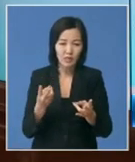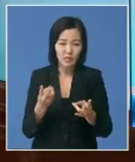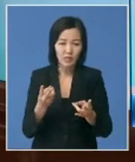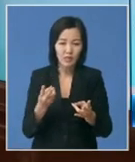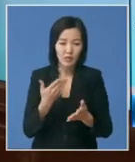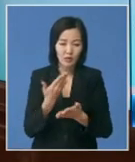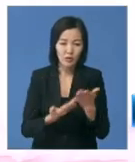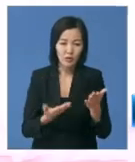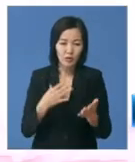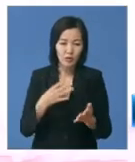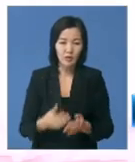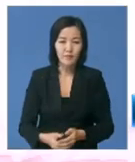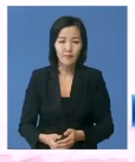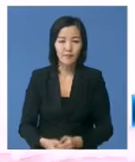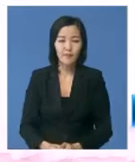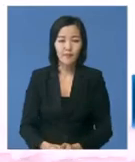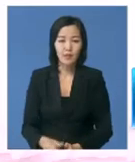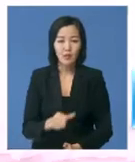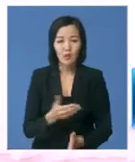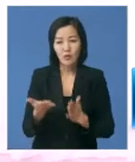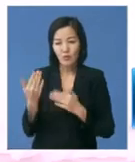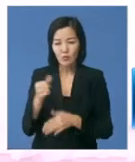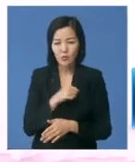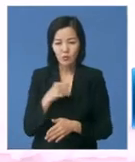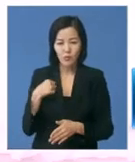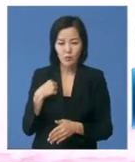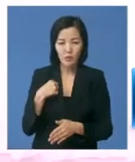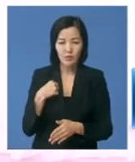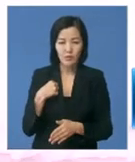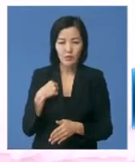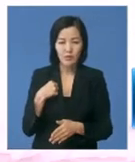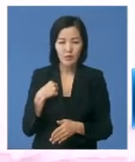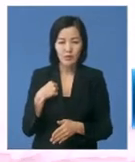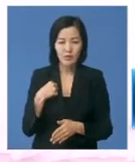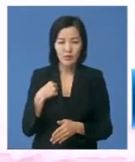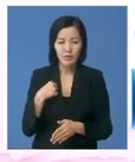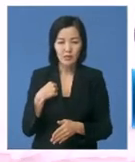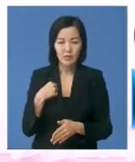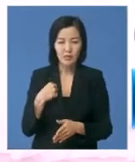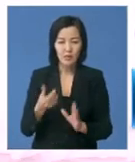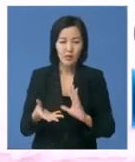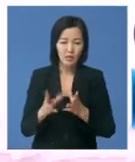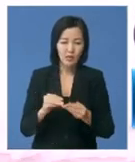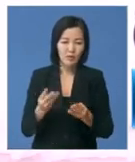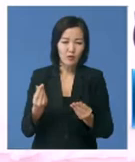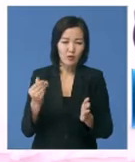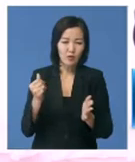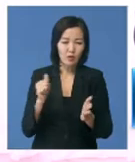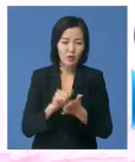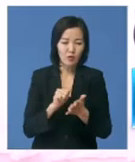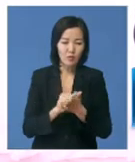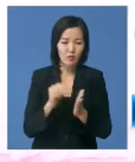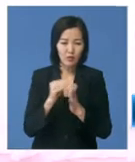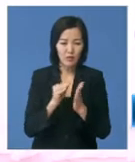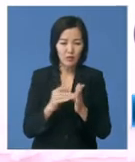тие. Өткенде өзіңіз барып көрген Жалпақса елді мекеніндегі свалканың расчетін жасап қойдық. Барлық құжаттан 115 миллион